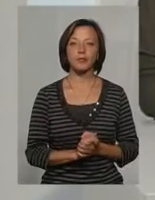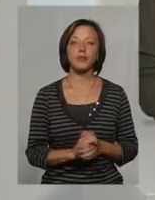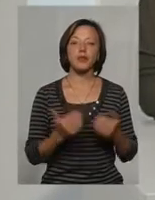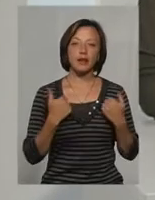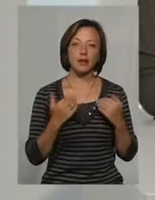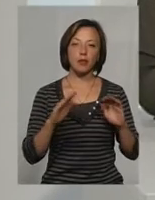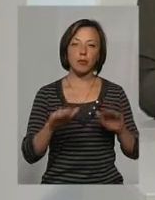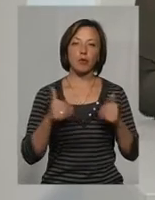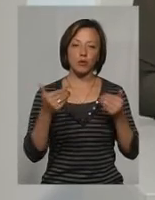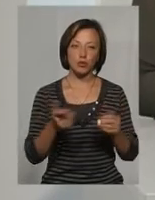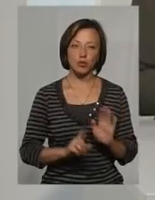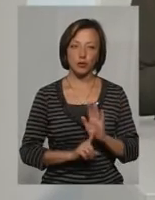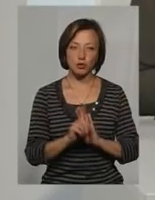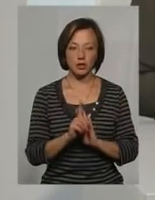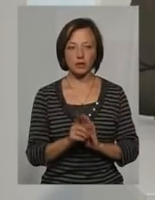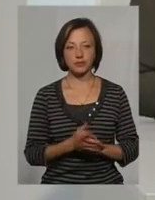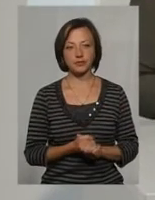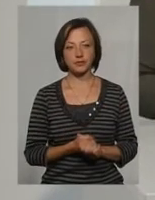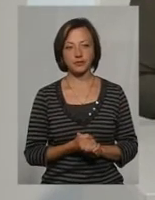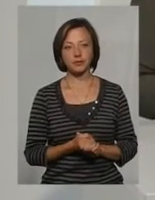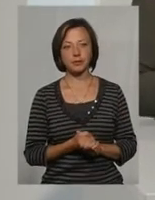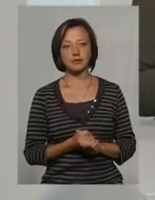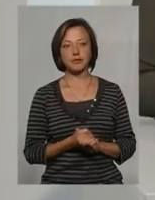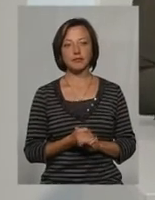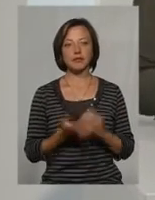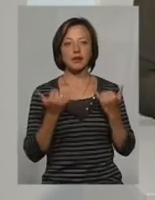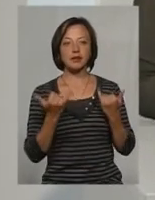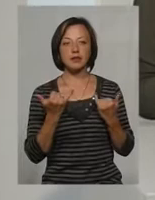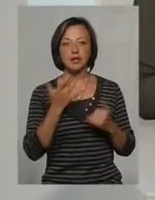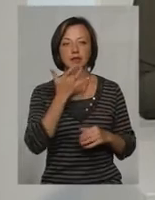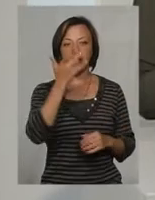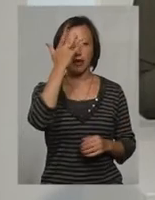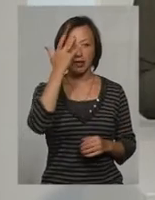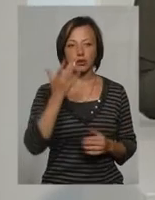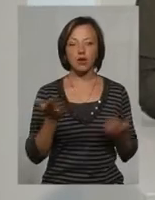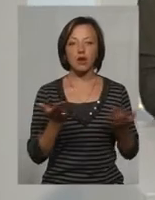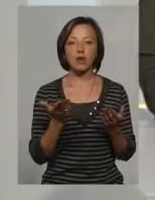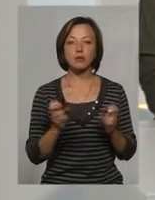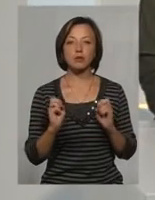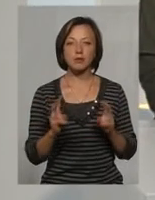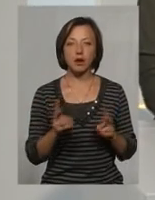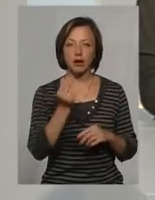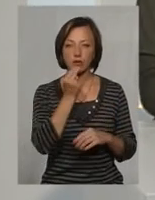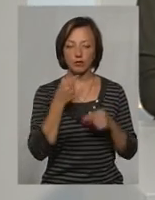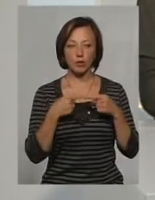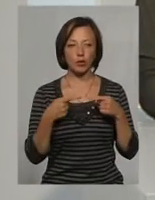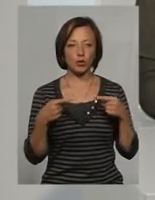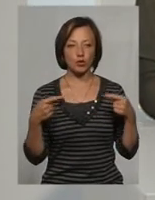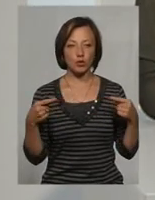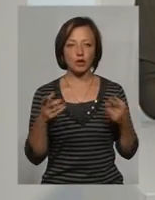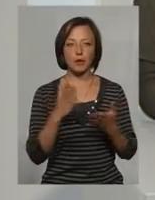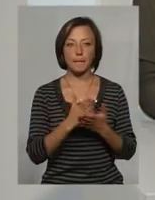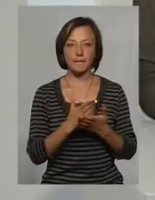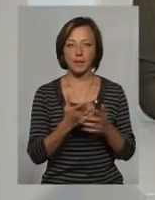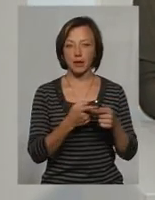пропоную почати. Зараз на вулиці літо. Яку небезпеку у харчових продуктах несе нам